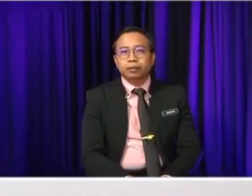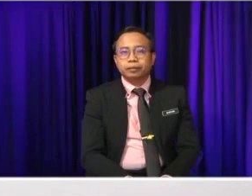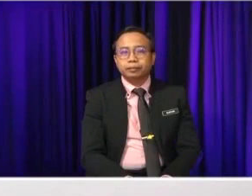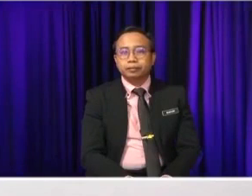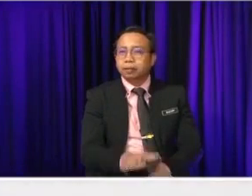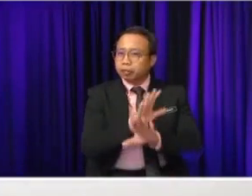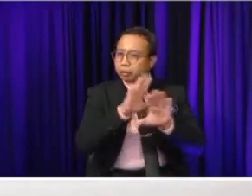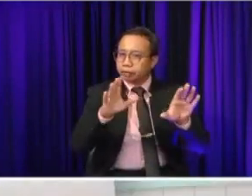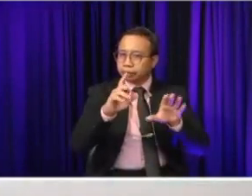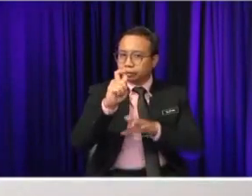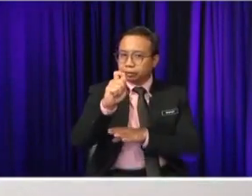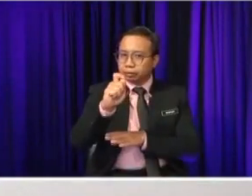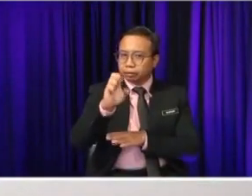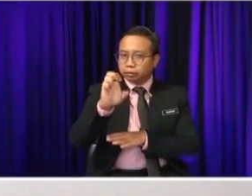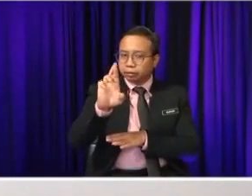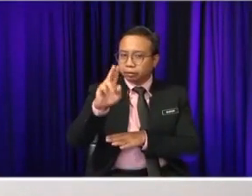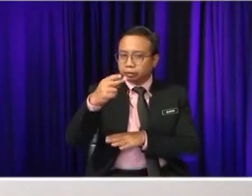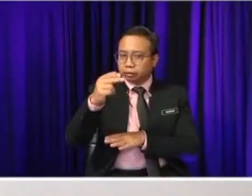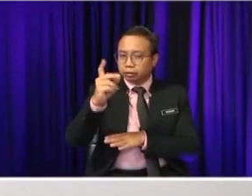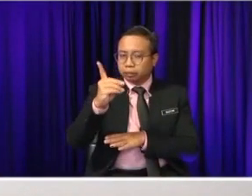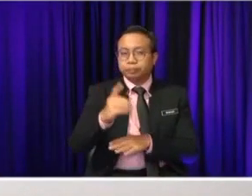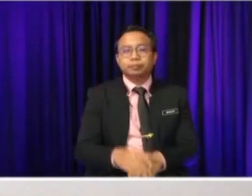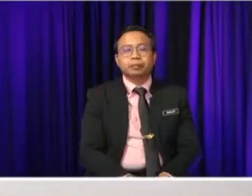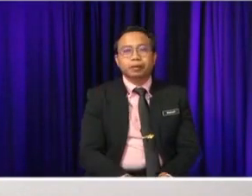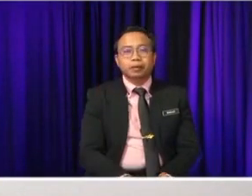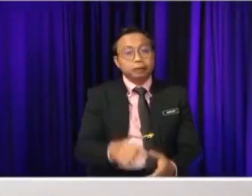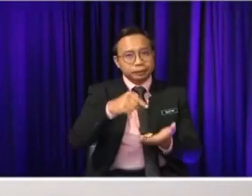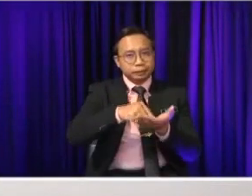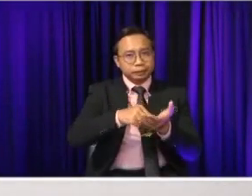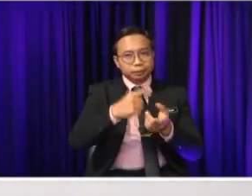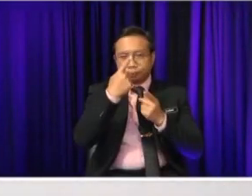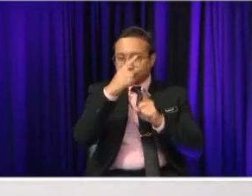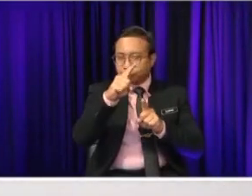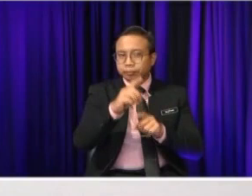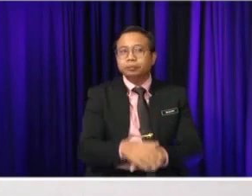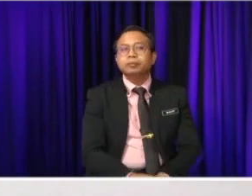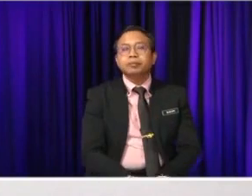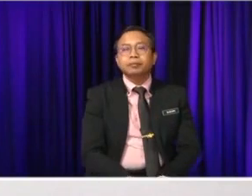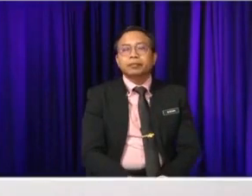tidak terlihat cukup oke betul so ini adalah jawaban